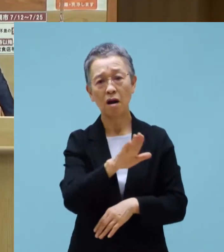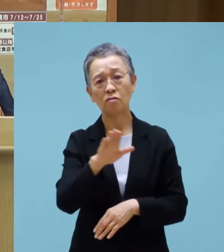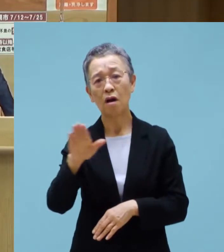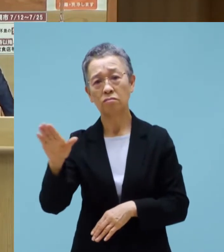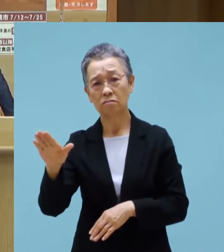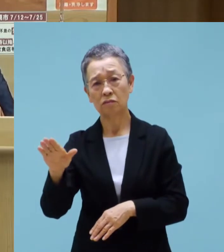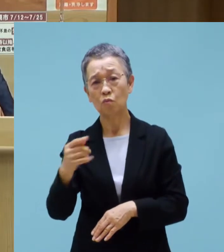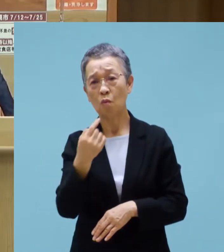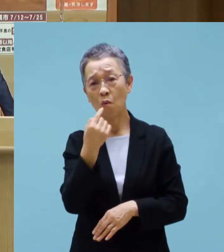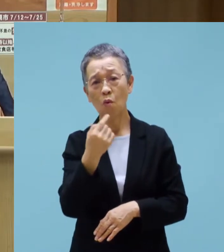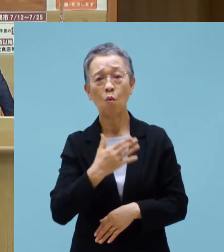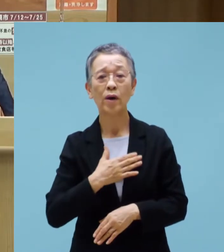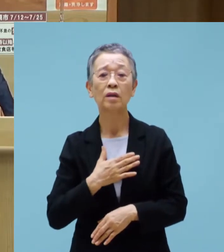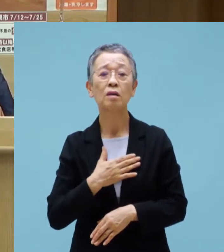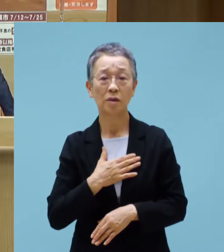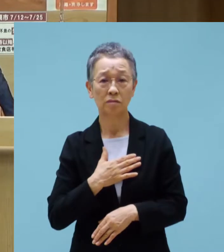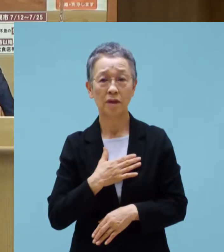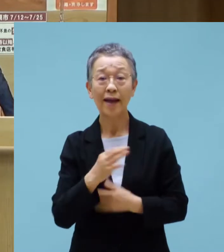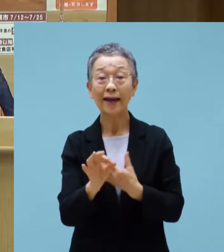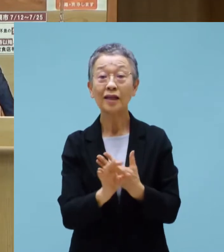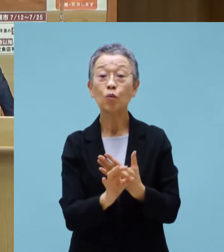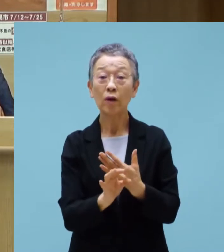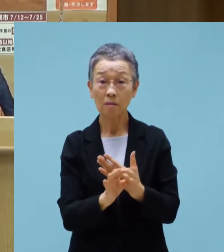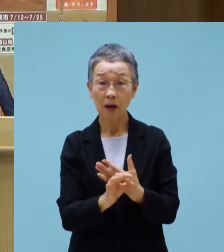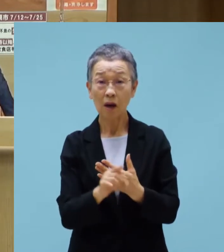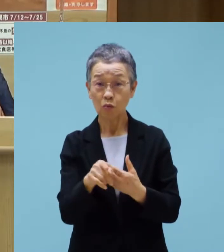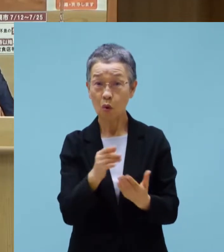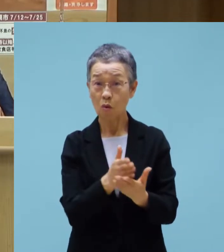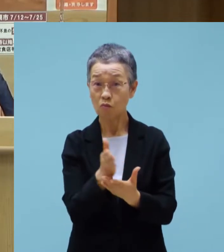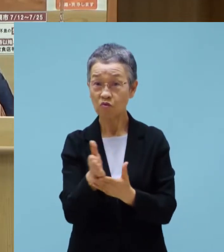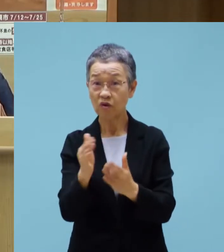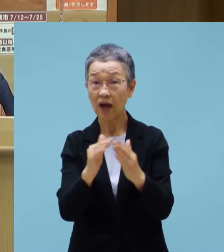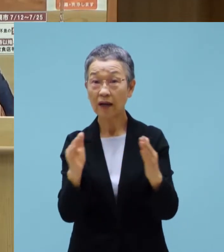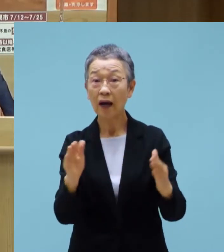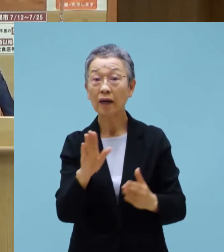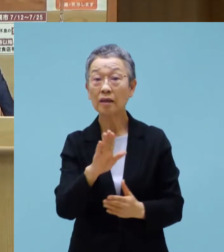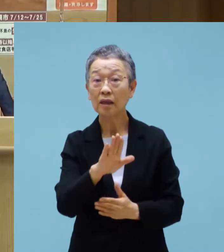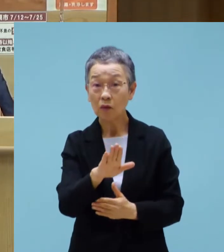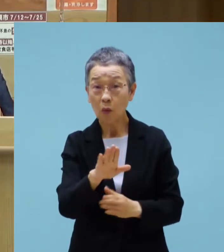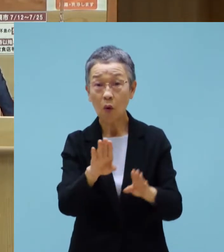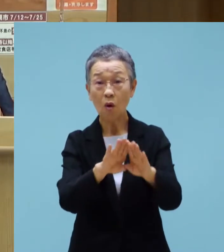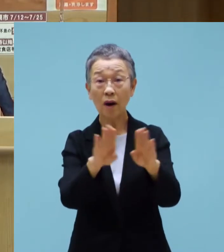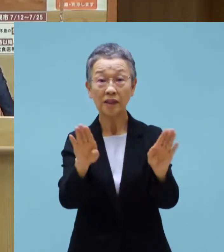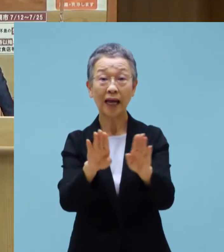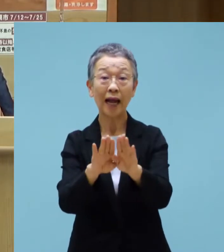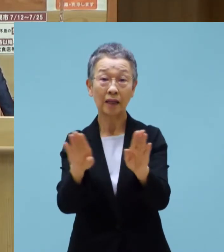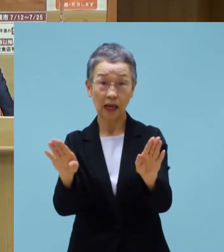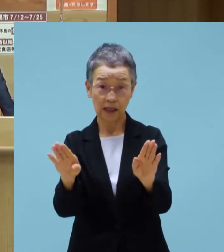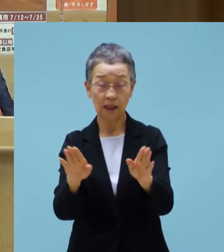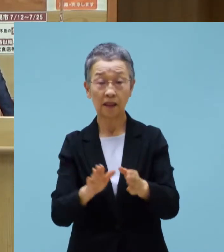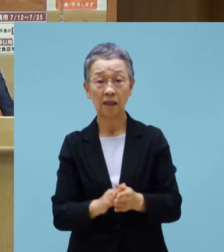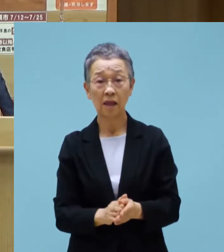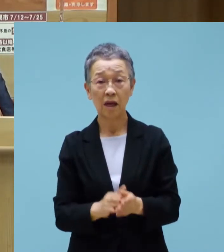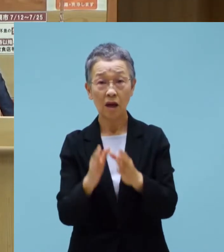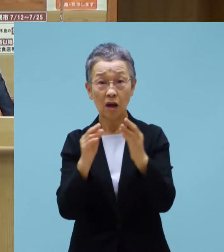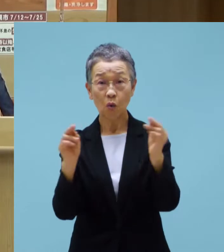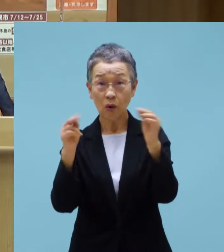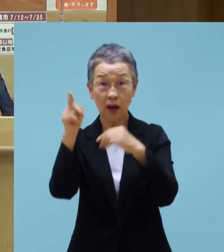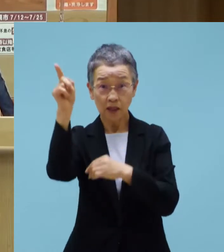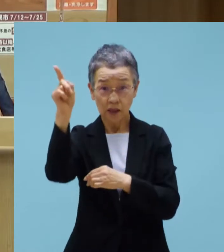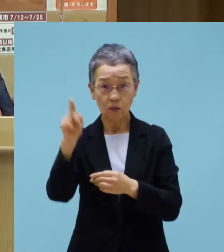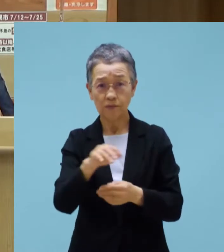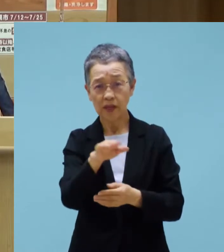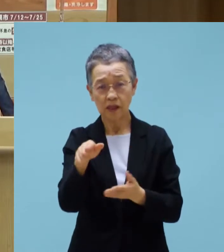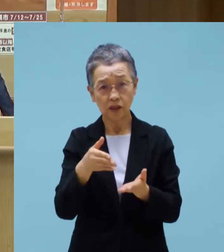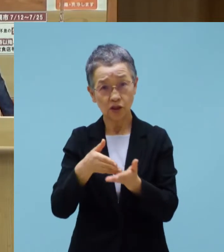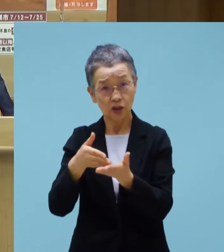。例えばその分科会ですか、そういうものを開いたりとか、国会に説明したりだとか、い